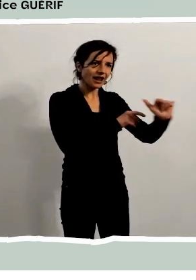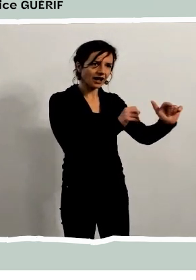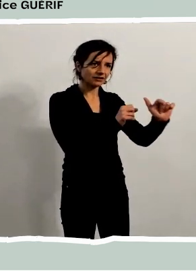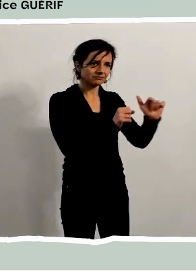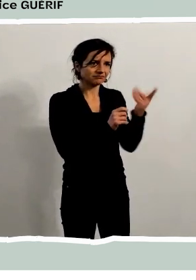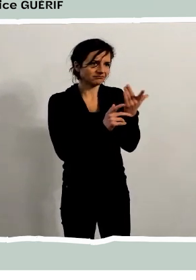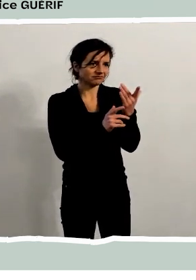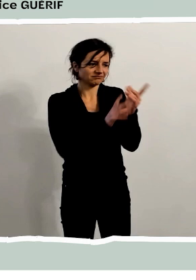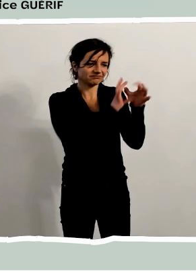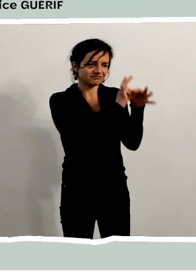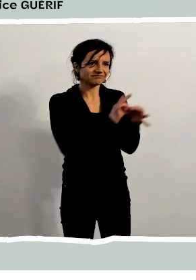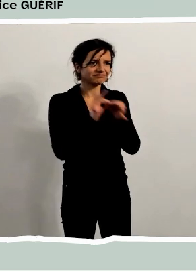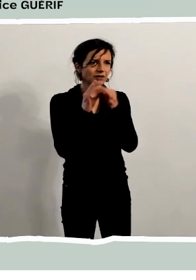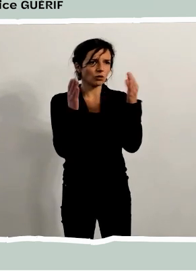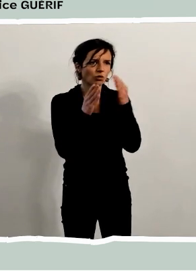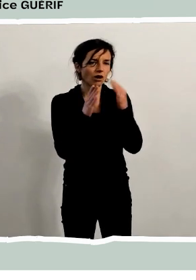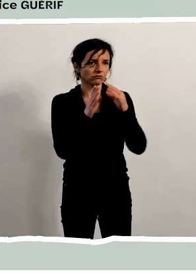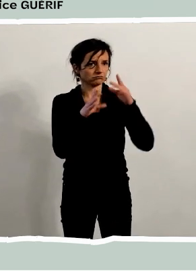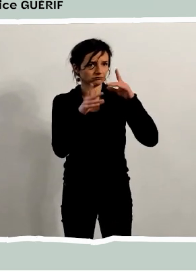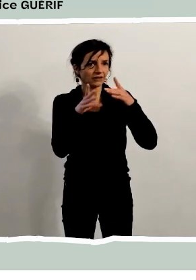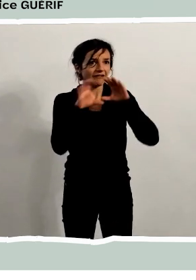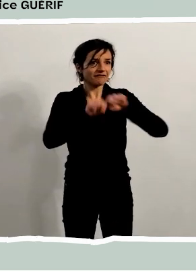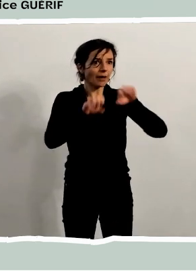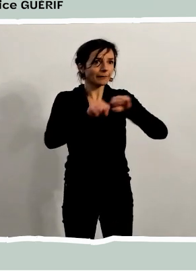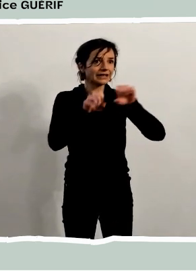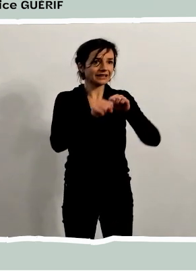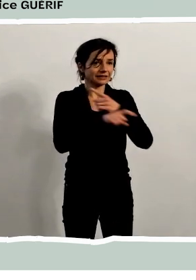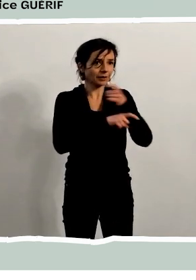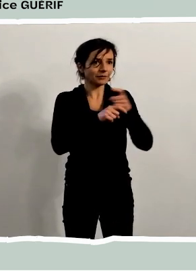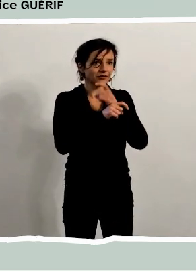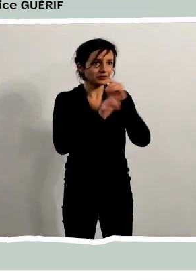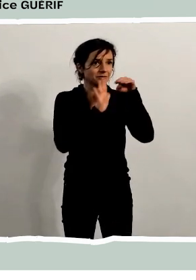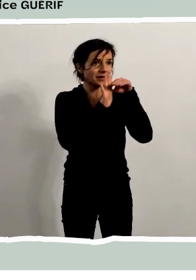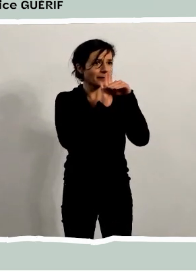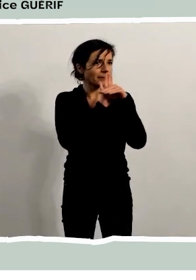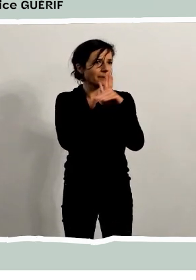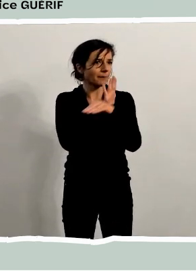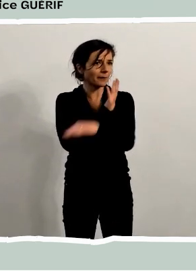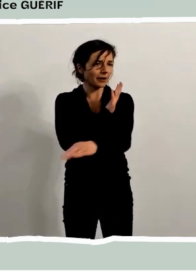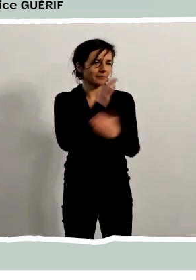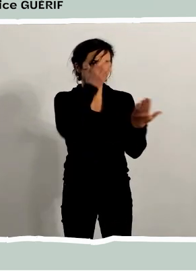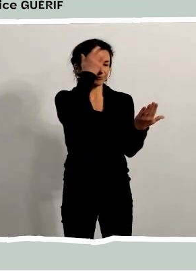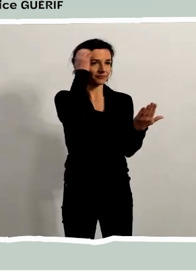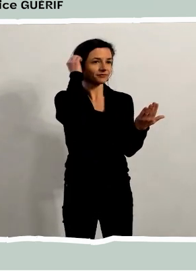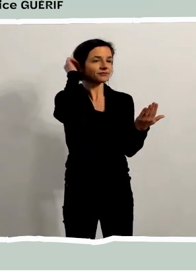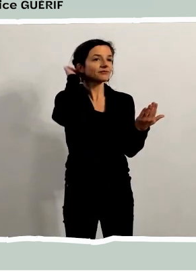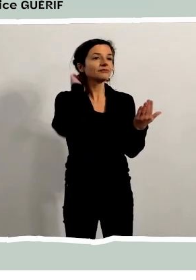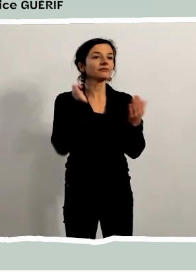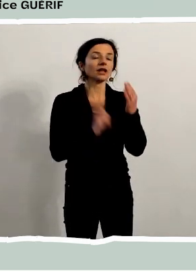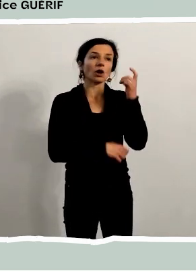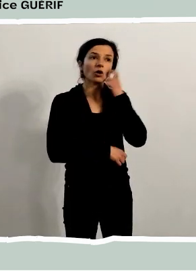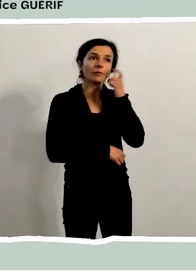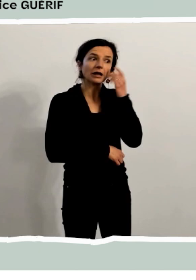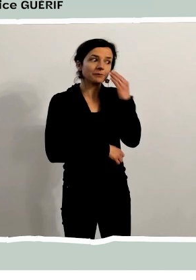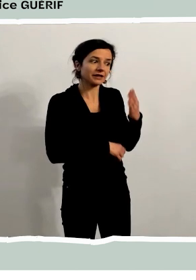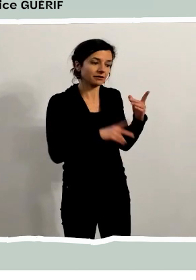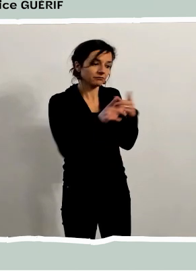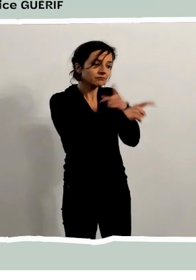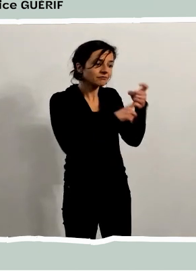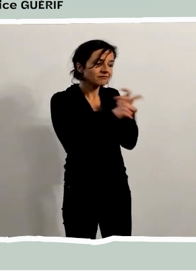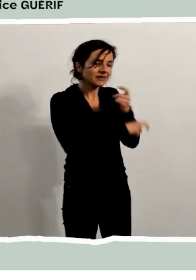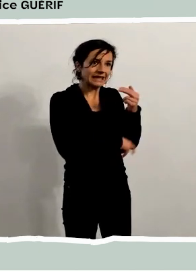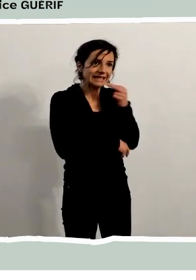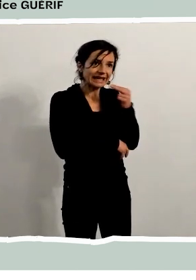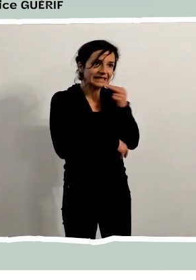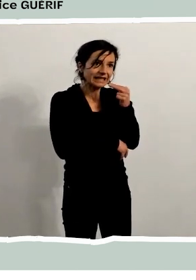votre production de spermatozoïdes va être diminuée si vous êtes beaucoup exposé. Et lorsqu'on regarde la qualité des spermatozoïdes que vous